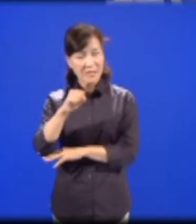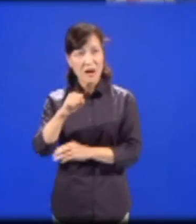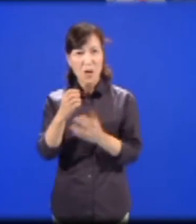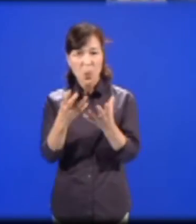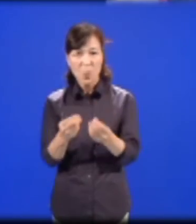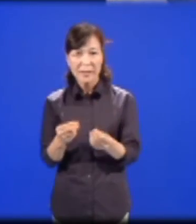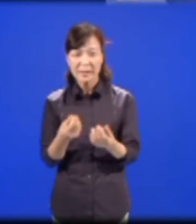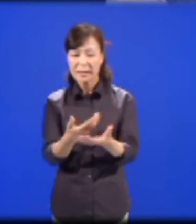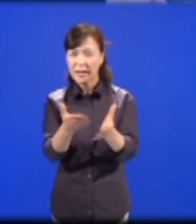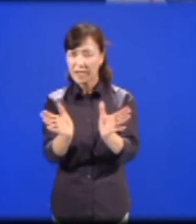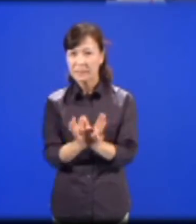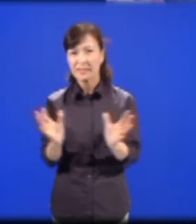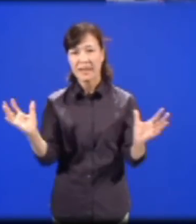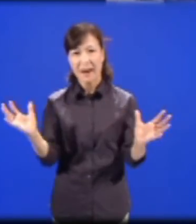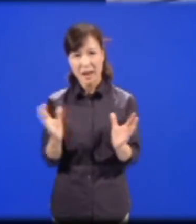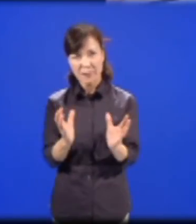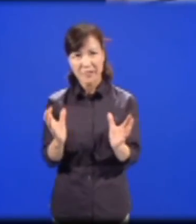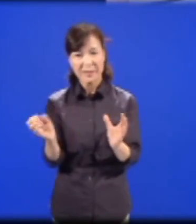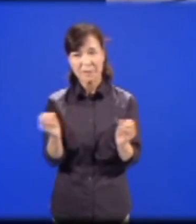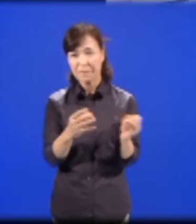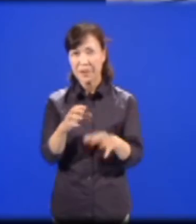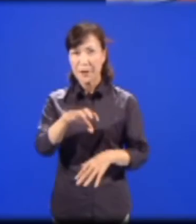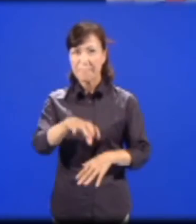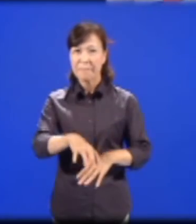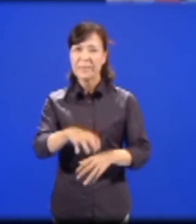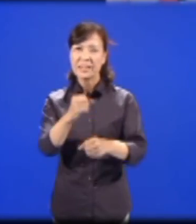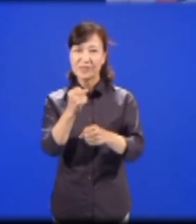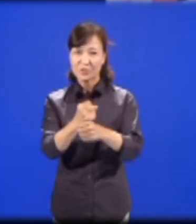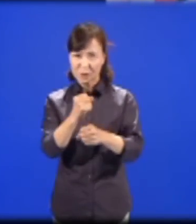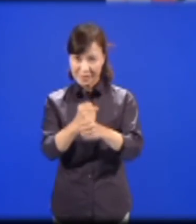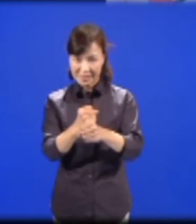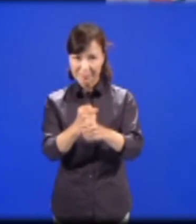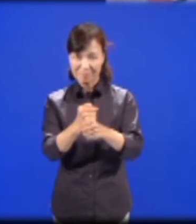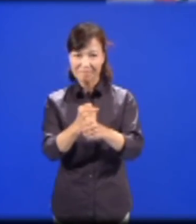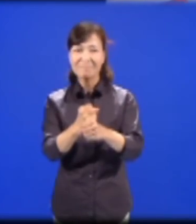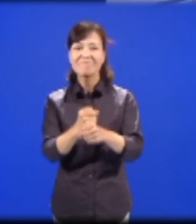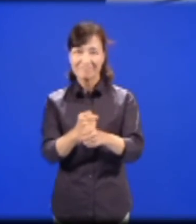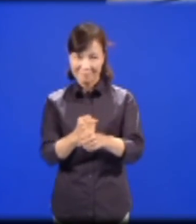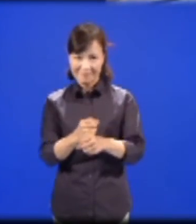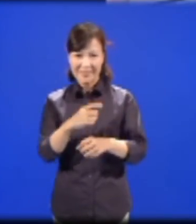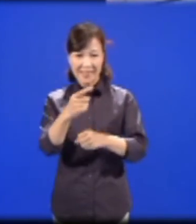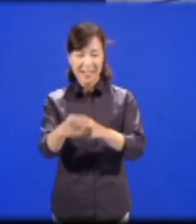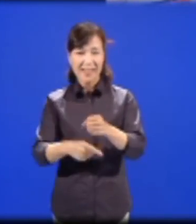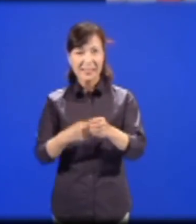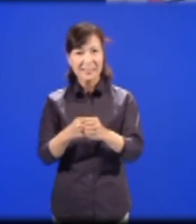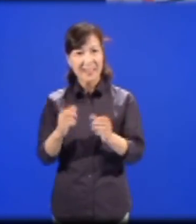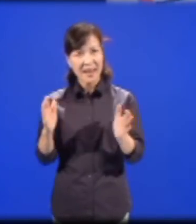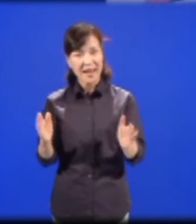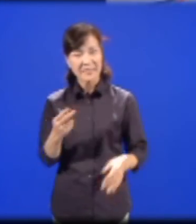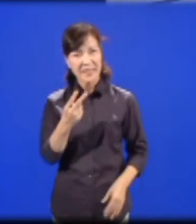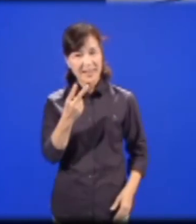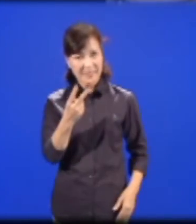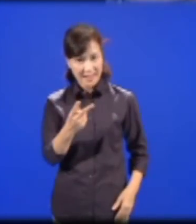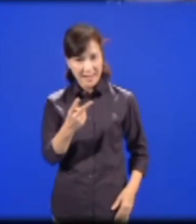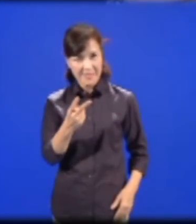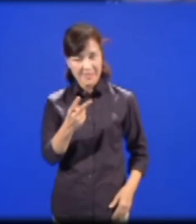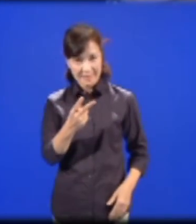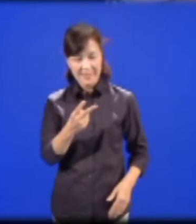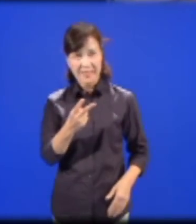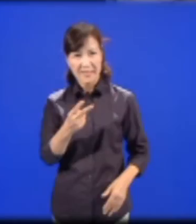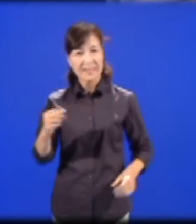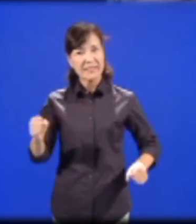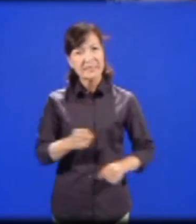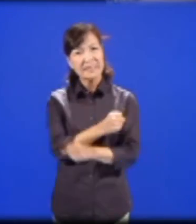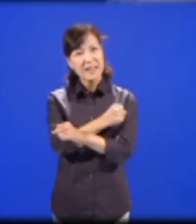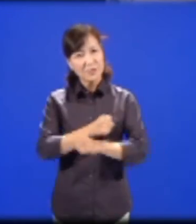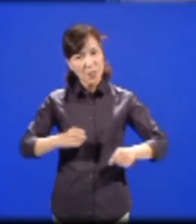をですね、終了していた団体さんを集めて、情報交換会を行ったり、年に2回程度ですけども、出